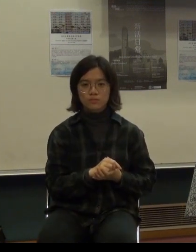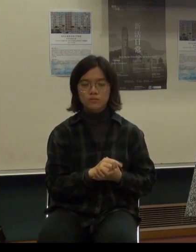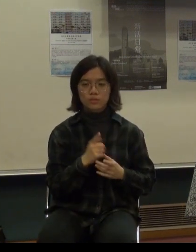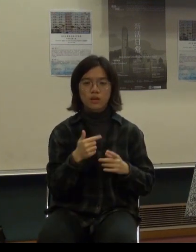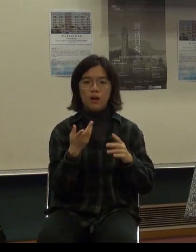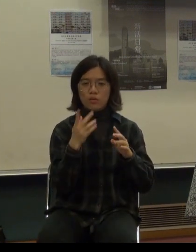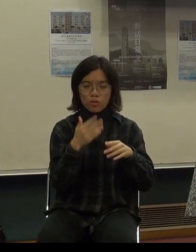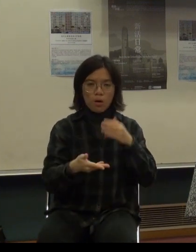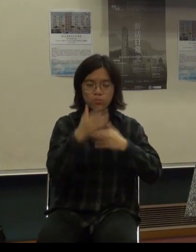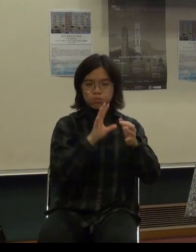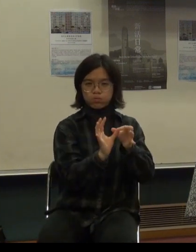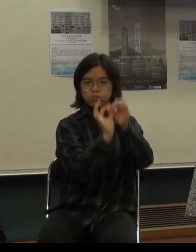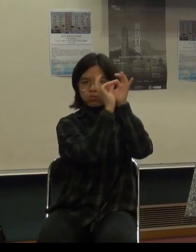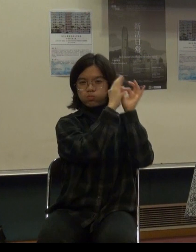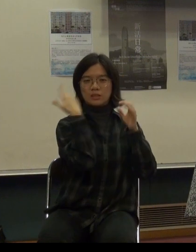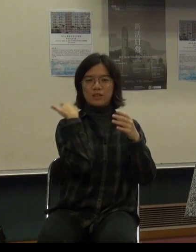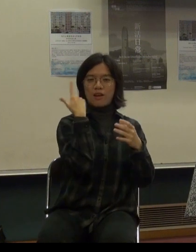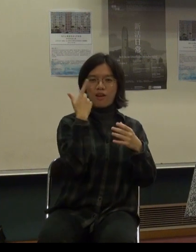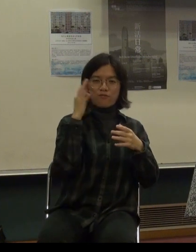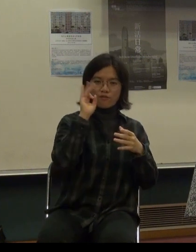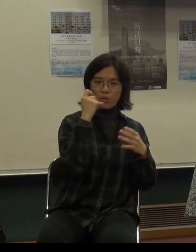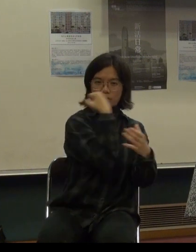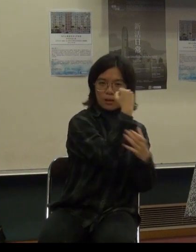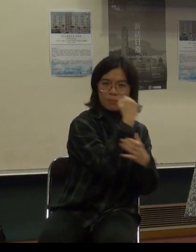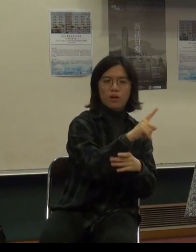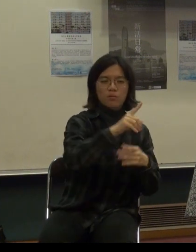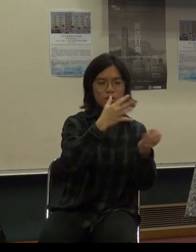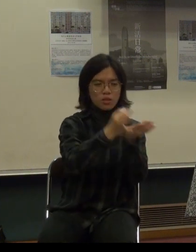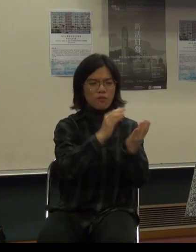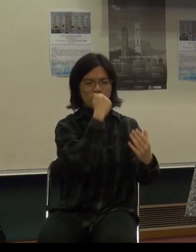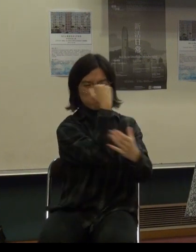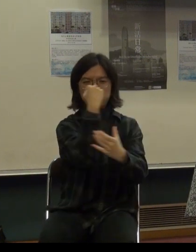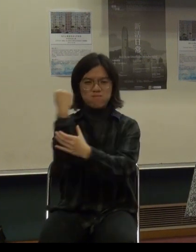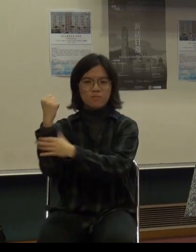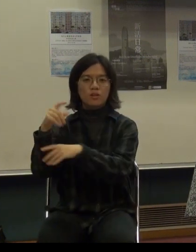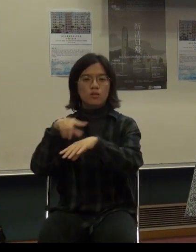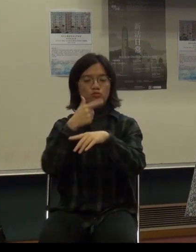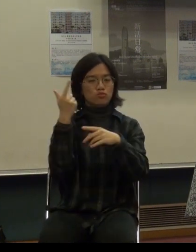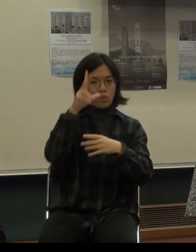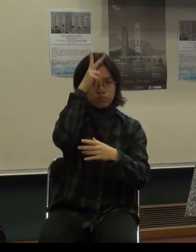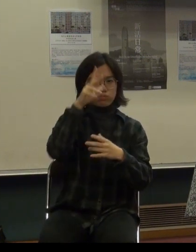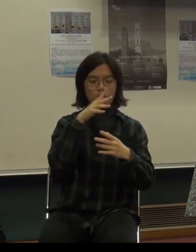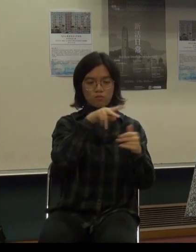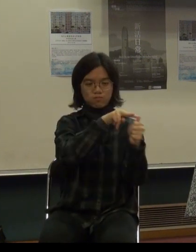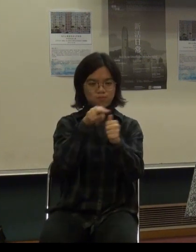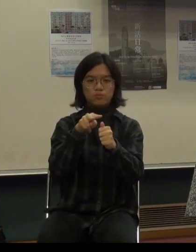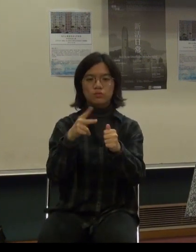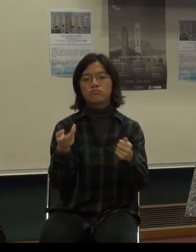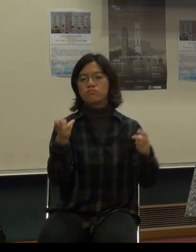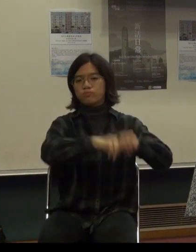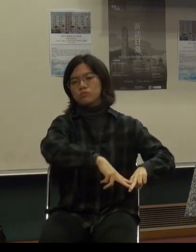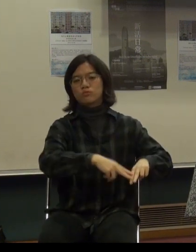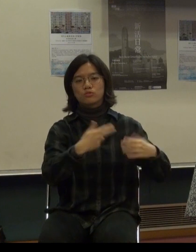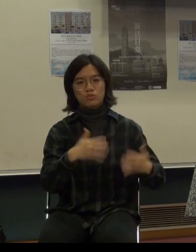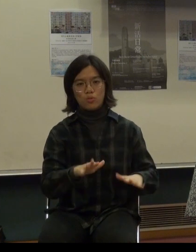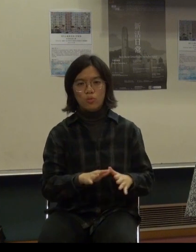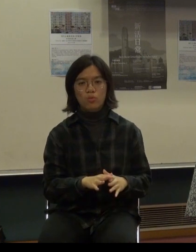即是法國大革命，或者有很多地方的革命就推翻了他們皇室 的統治。在那個整段時